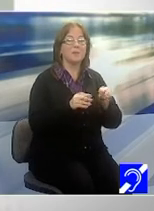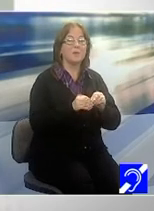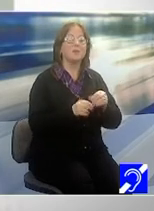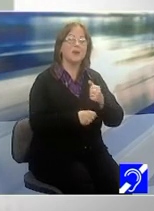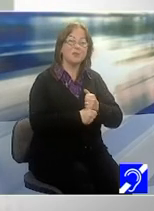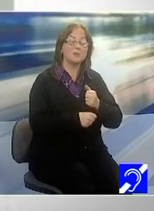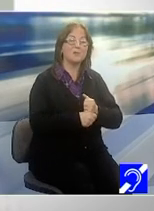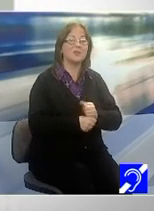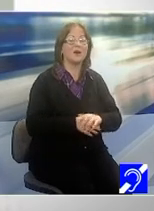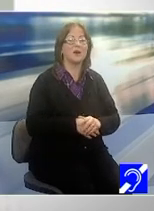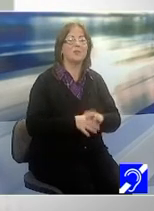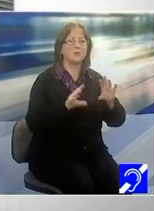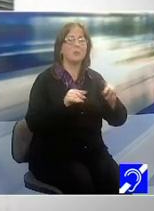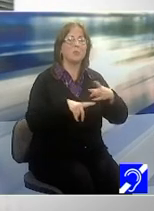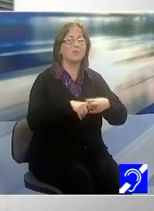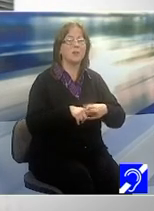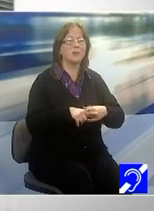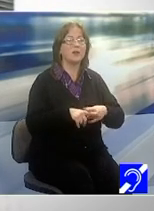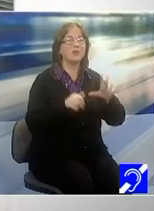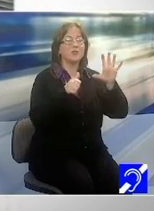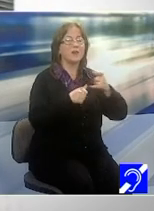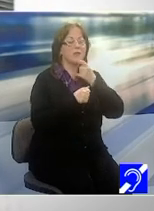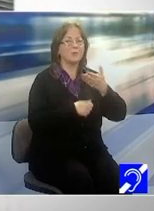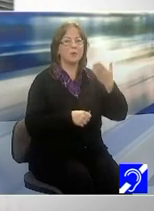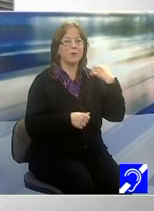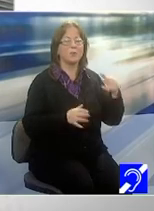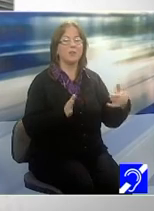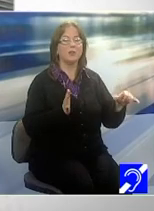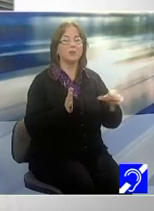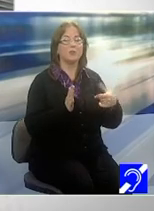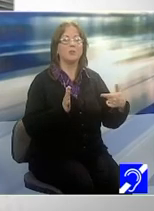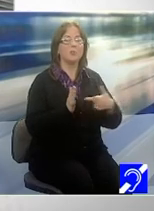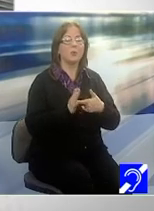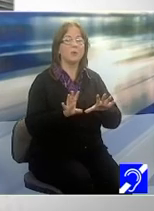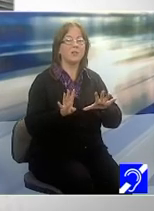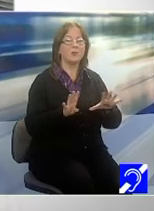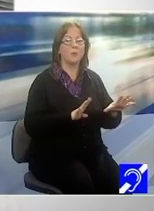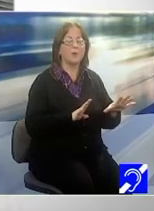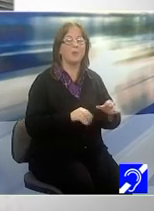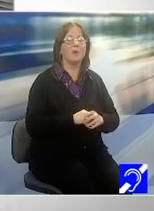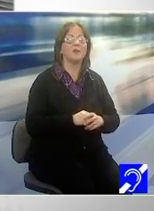scenă spectacolul Boema în 2009, la Oradea? Aproape toți, că nu...